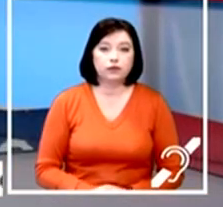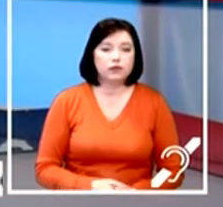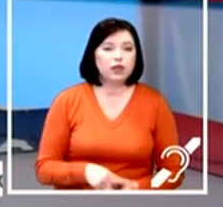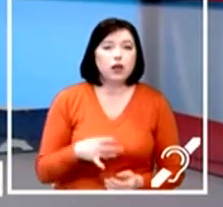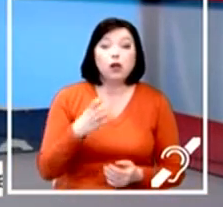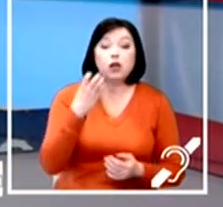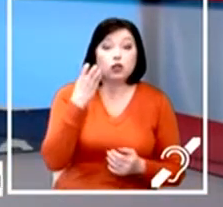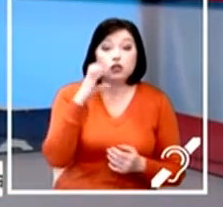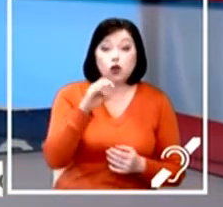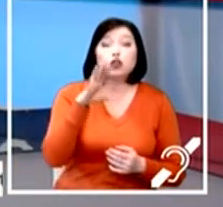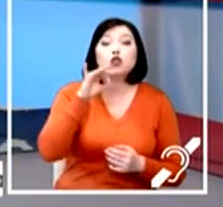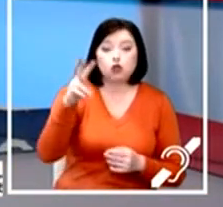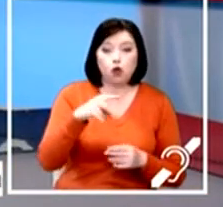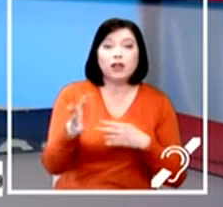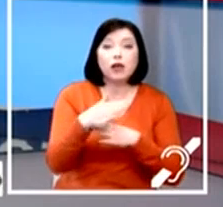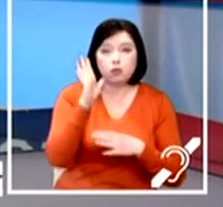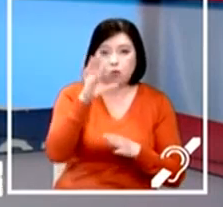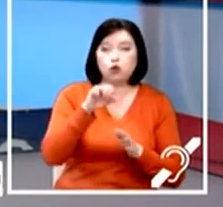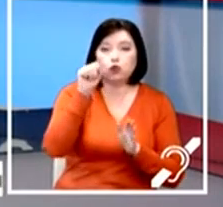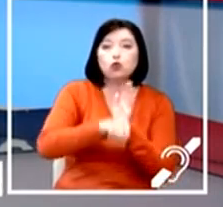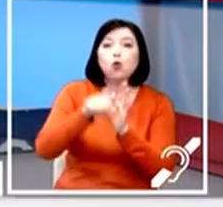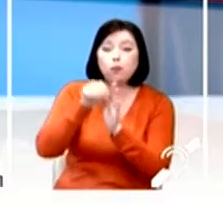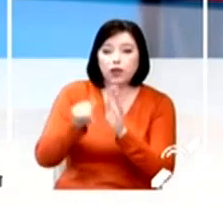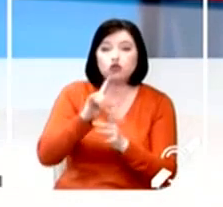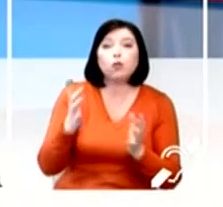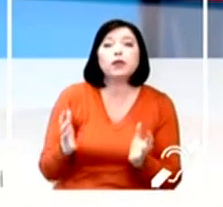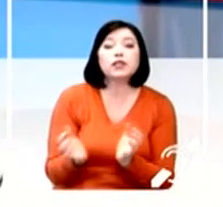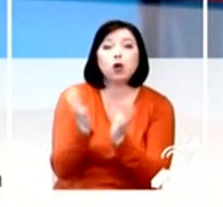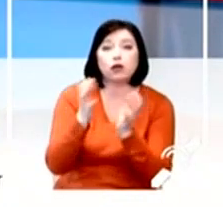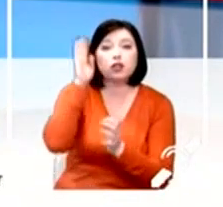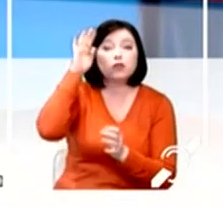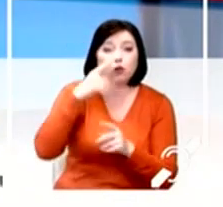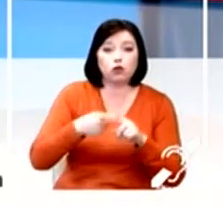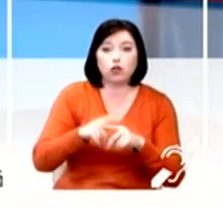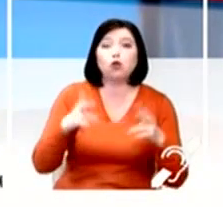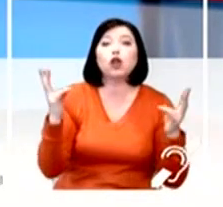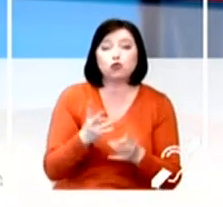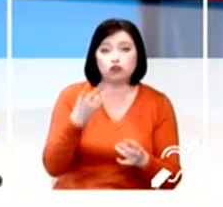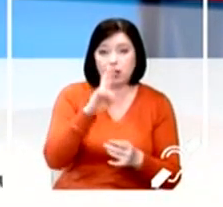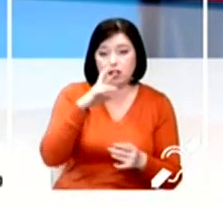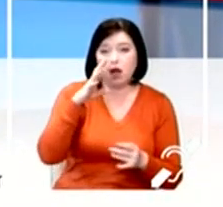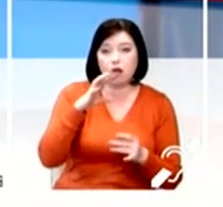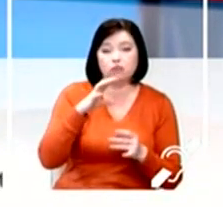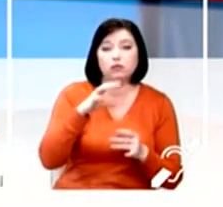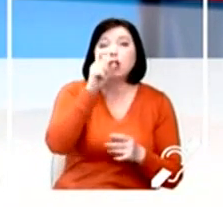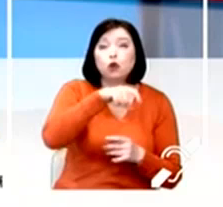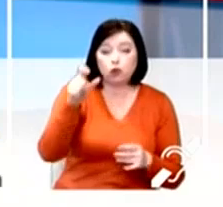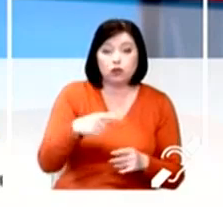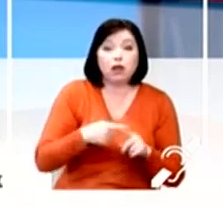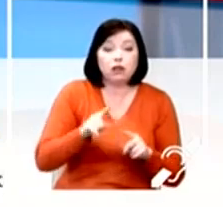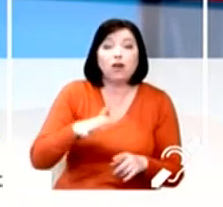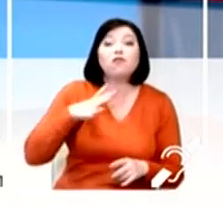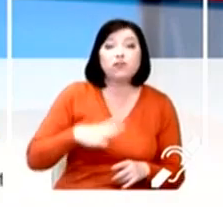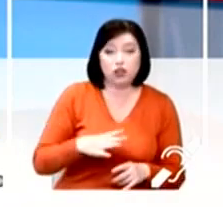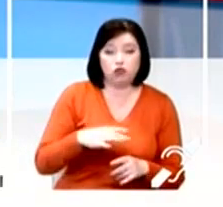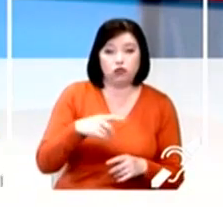Tone de pește vor fi sacrificate pentru a salva rezervele de apă necesare populației. Este măsura extremă la care au recurs